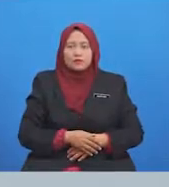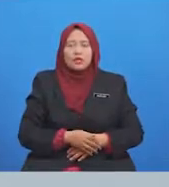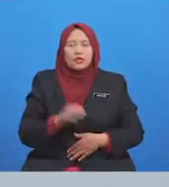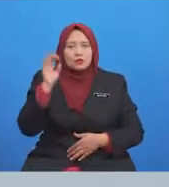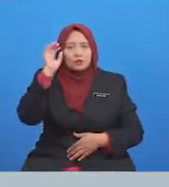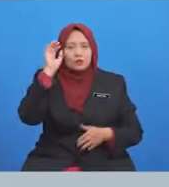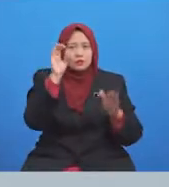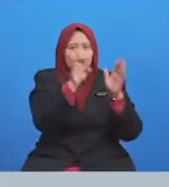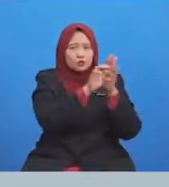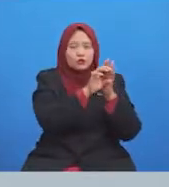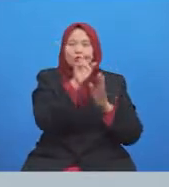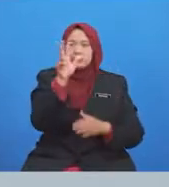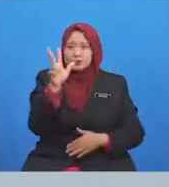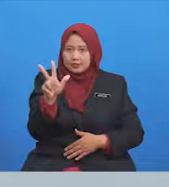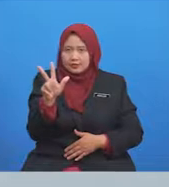Contoh ketiga.